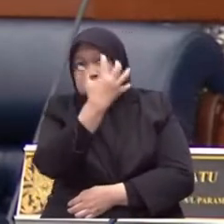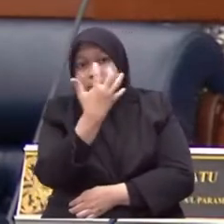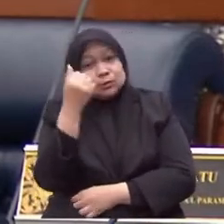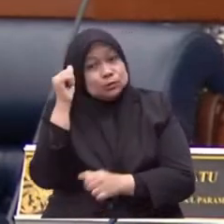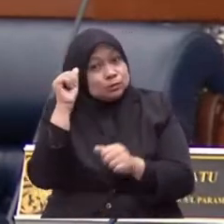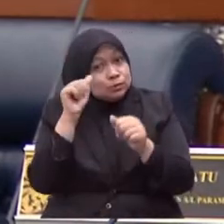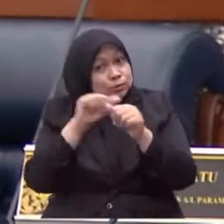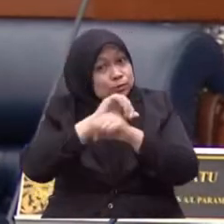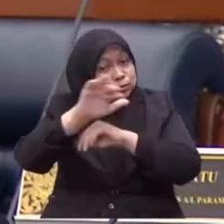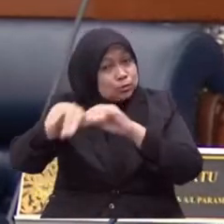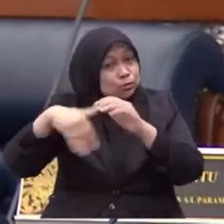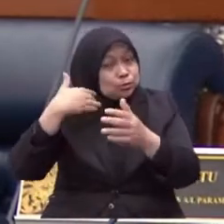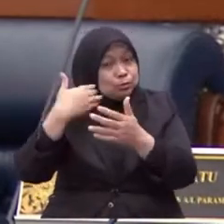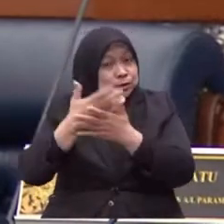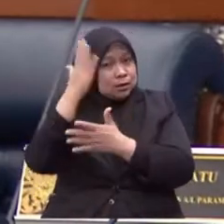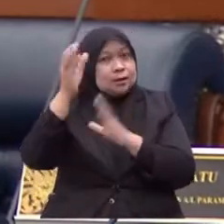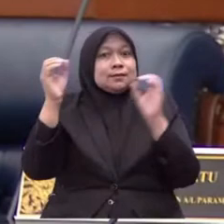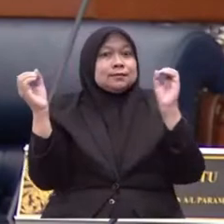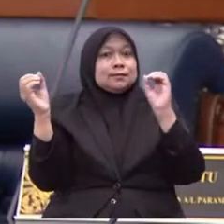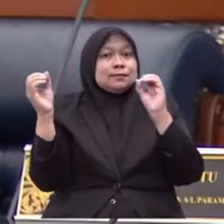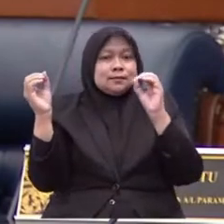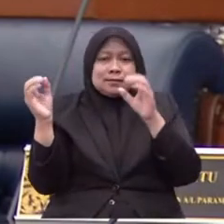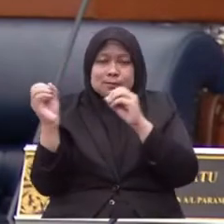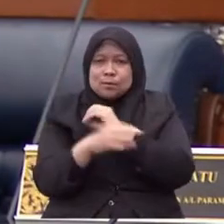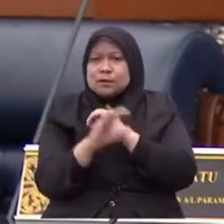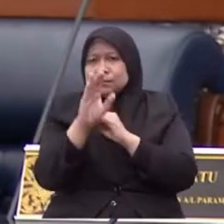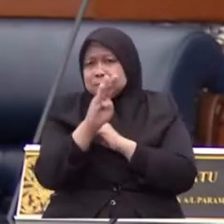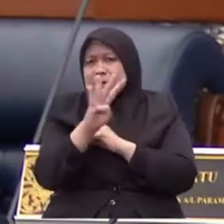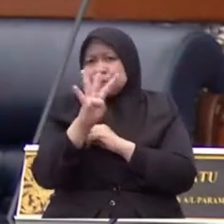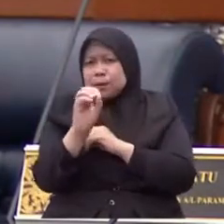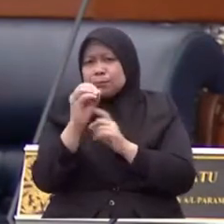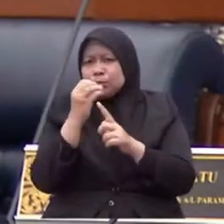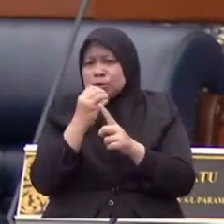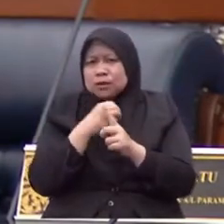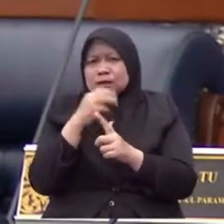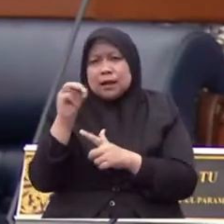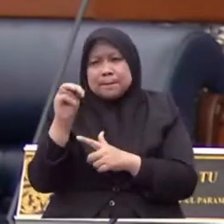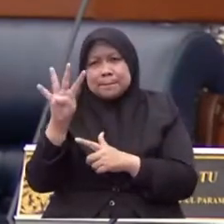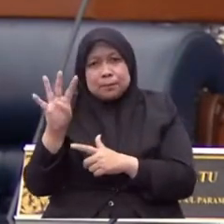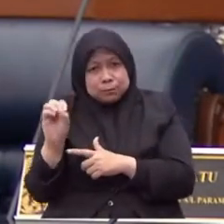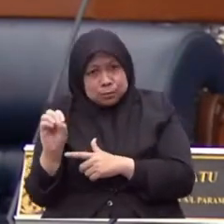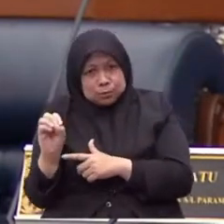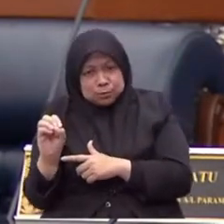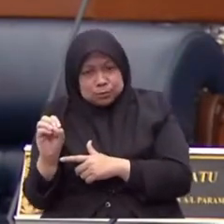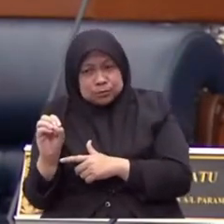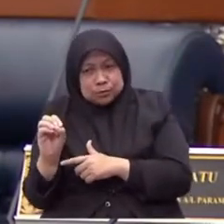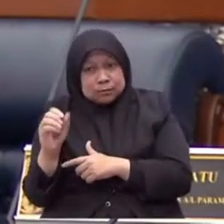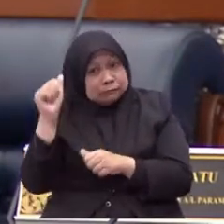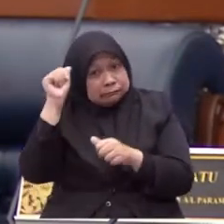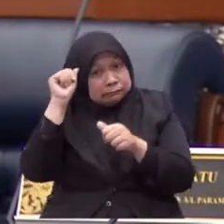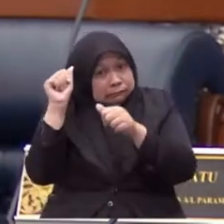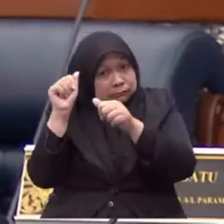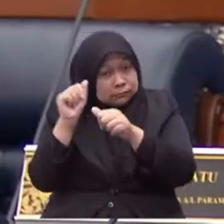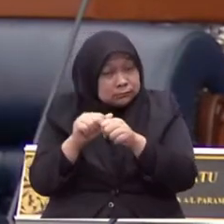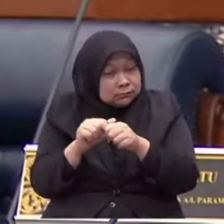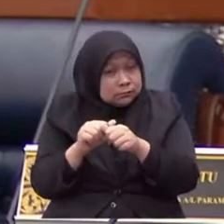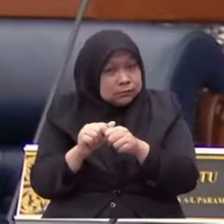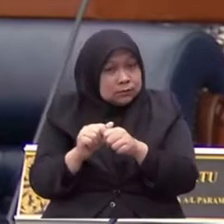semua akan dimasukkan termasuk di 40 dengan ingat